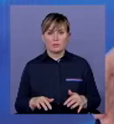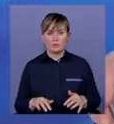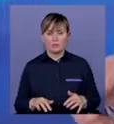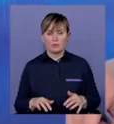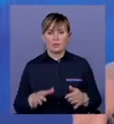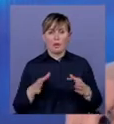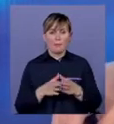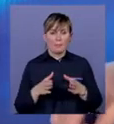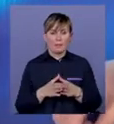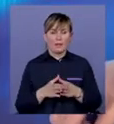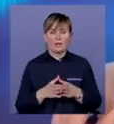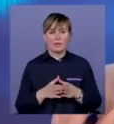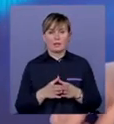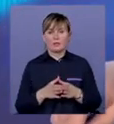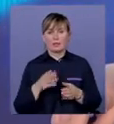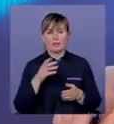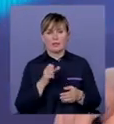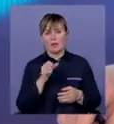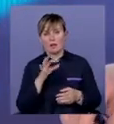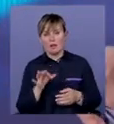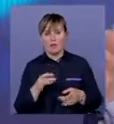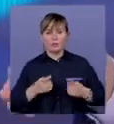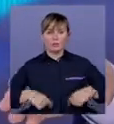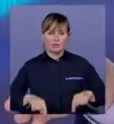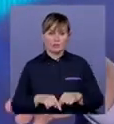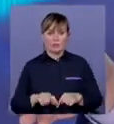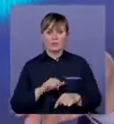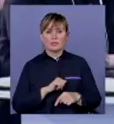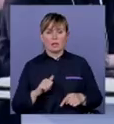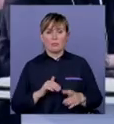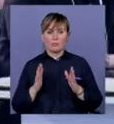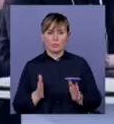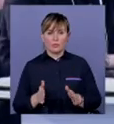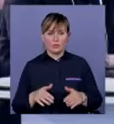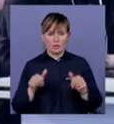то есть компания, его акционеры или учредители, они сами будут решать.